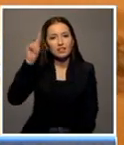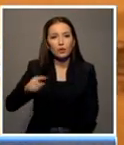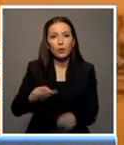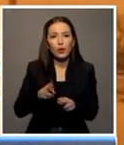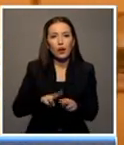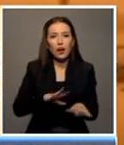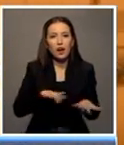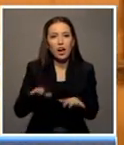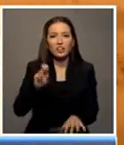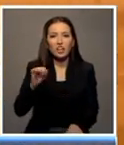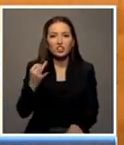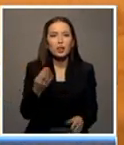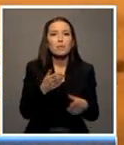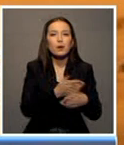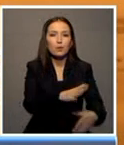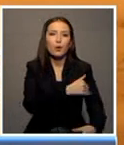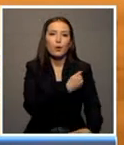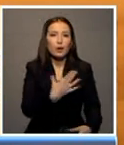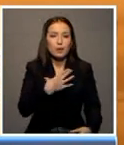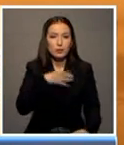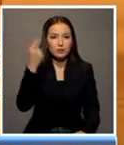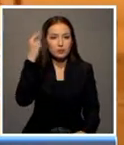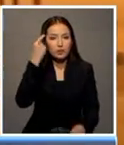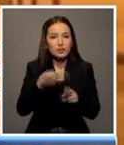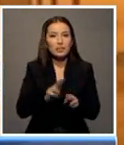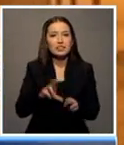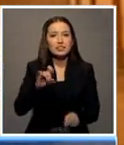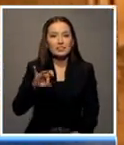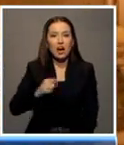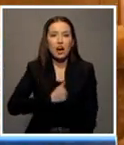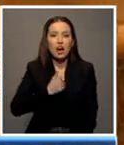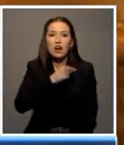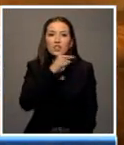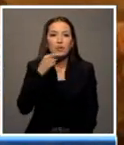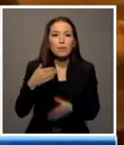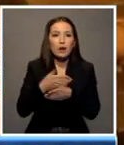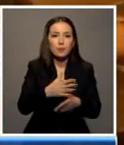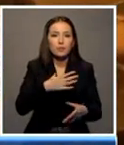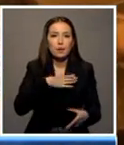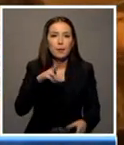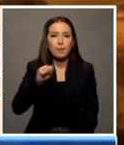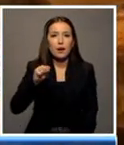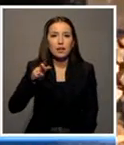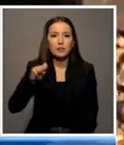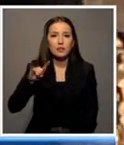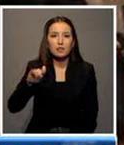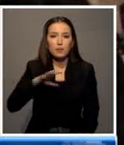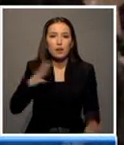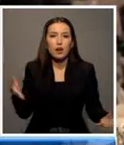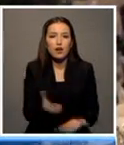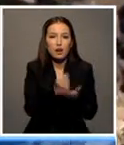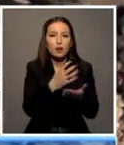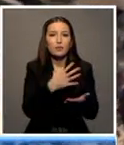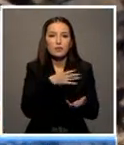әрекеті арқылы Даишқа көмектеспек болған. Айта кетсек, Сирия армиясы Ресейдің көмегімен Пальмираны жақында екінші рет Даиштан азат етті.